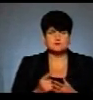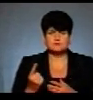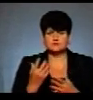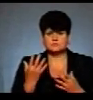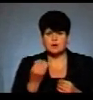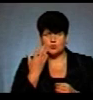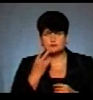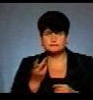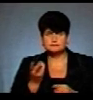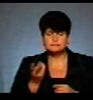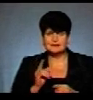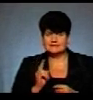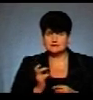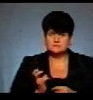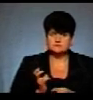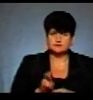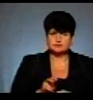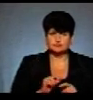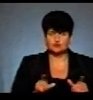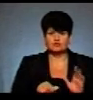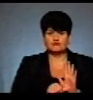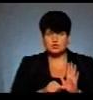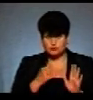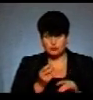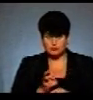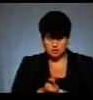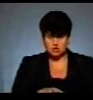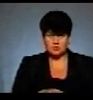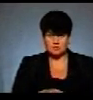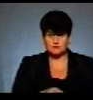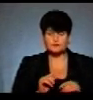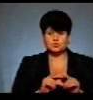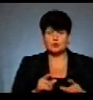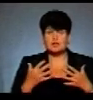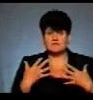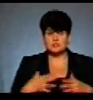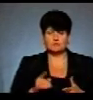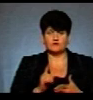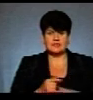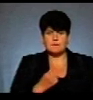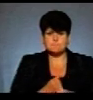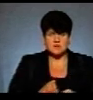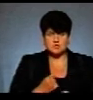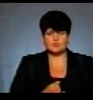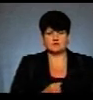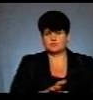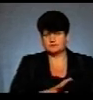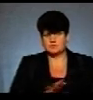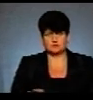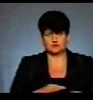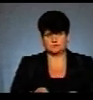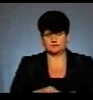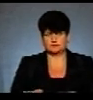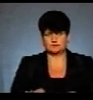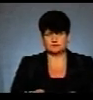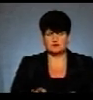коли дитина заходить в школу. В 6 рочків в перший клас заходить, і школа вже повинна працювати на попередження, профілактику булінгу.